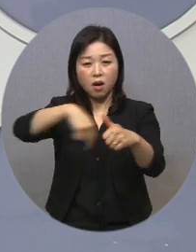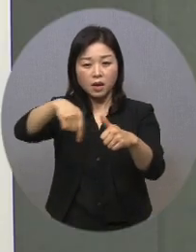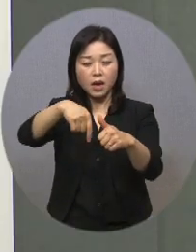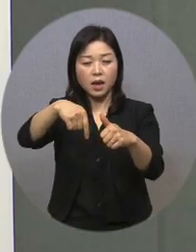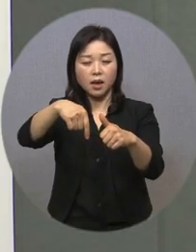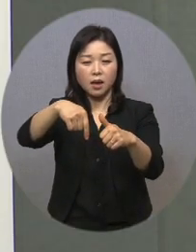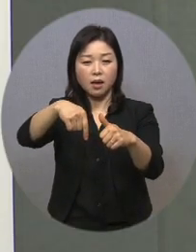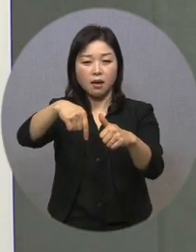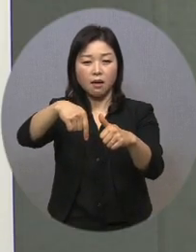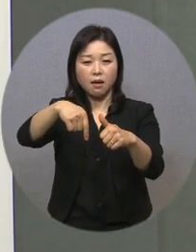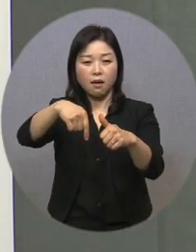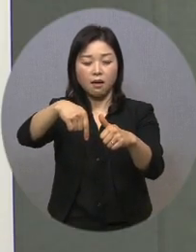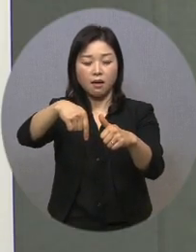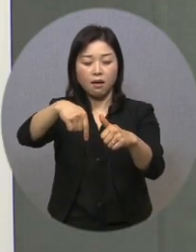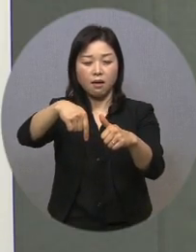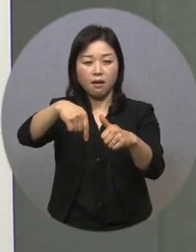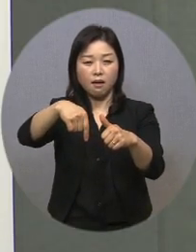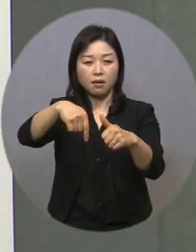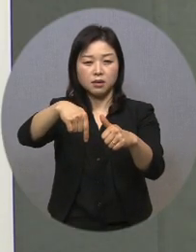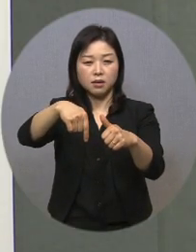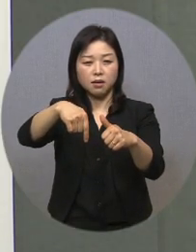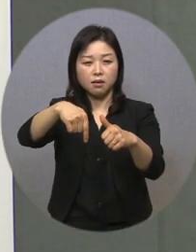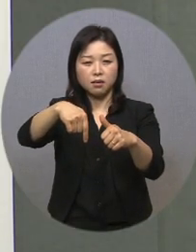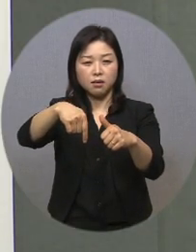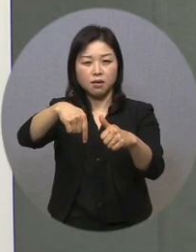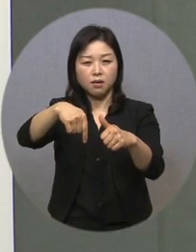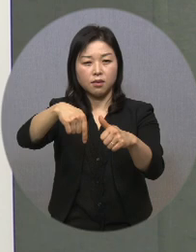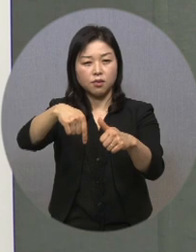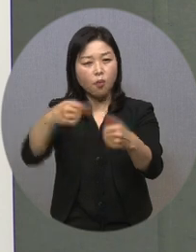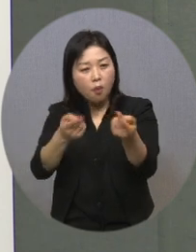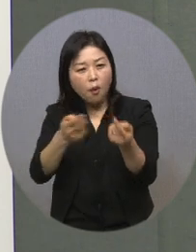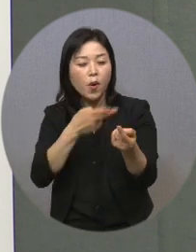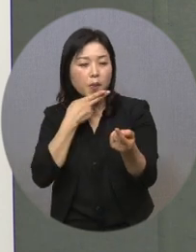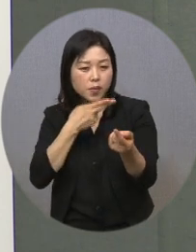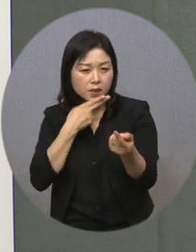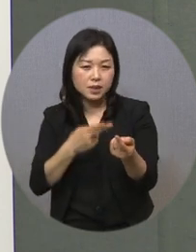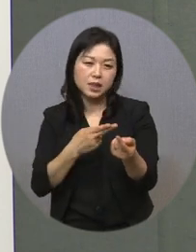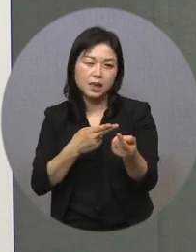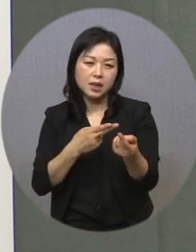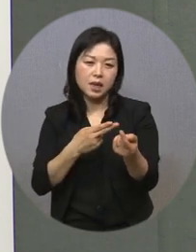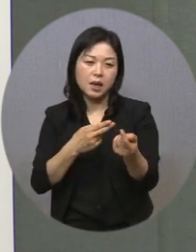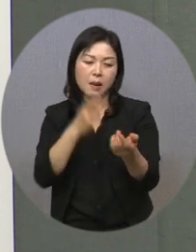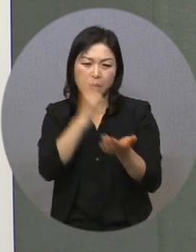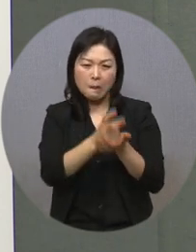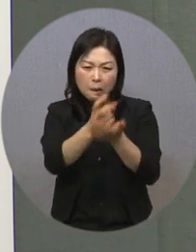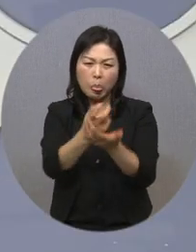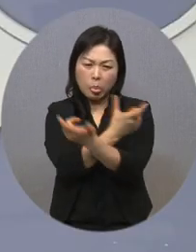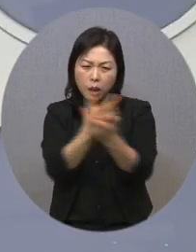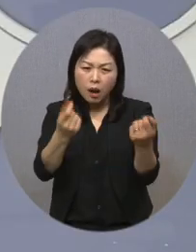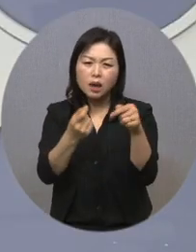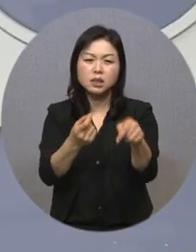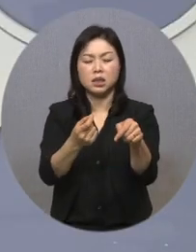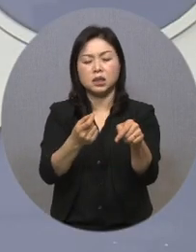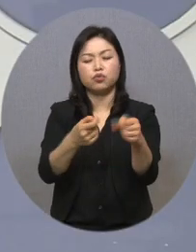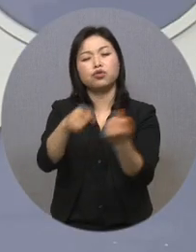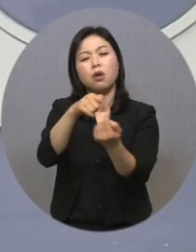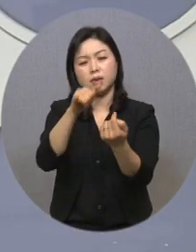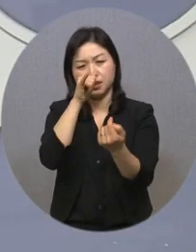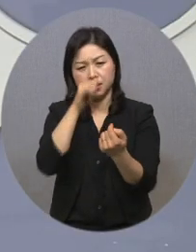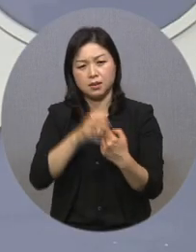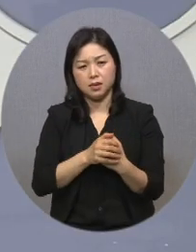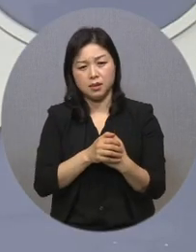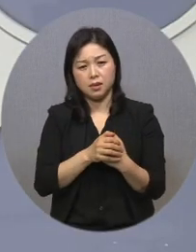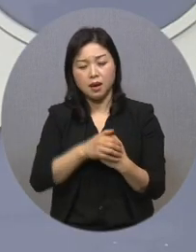그냥 획일적인 내용으로다가 진행되어지는 상황을 우리가 볼 수가 있는데 재정